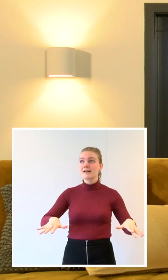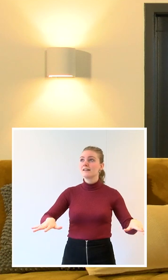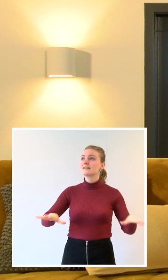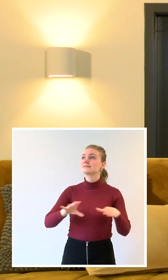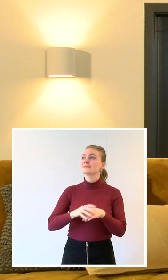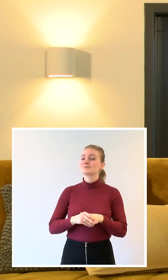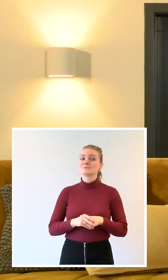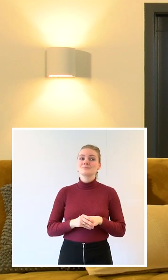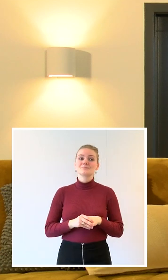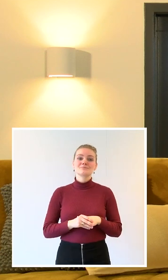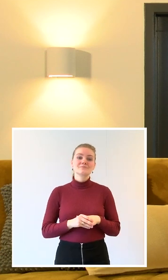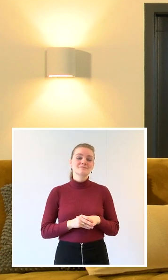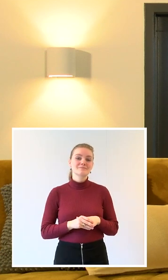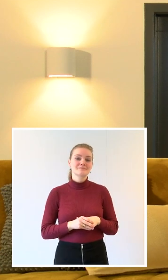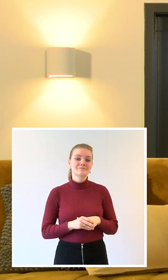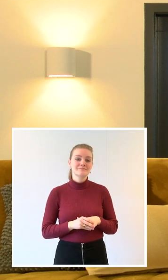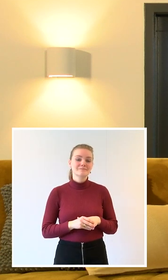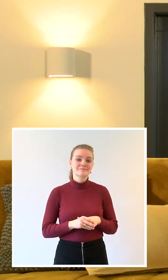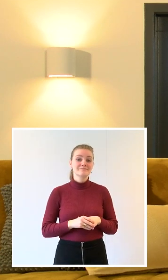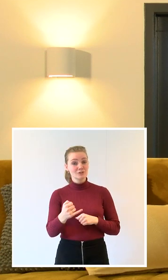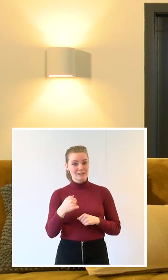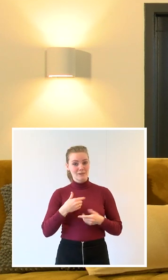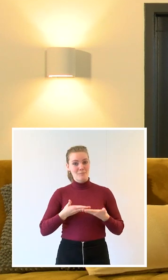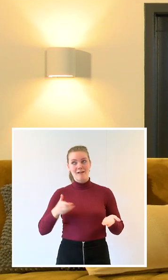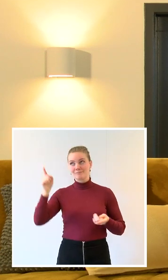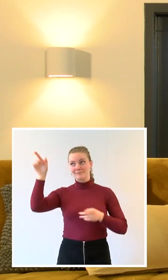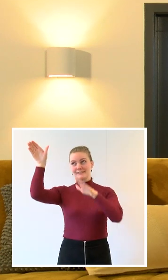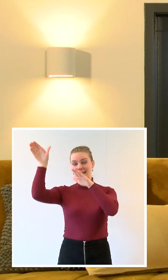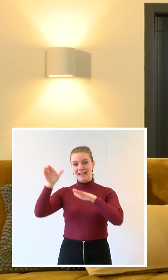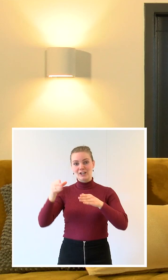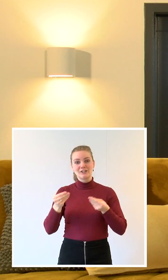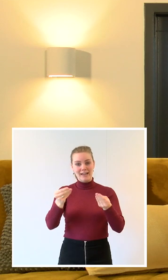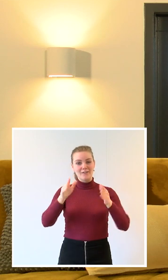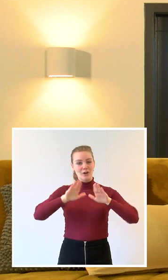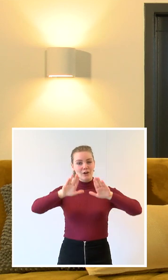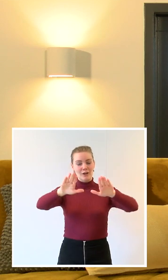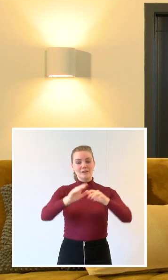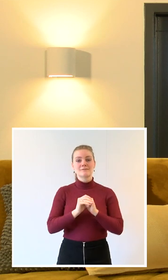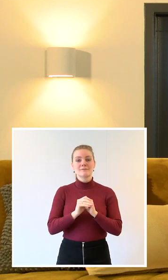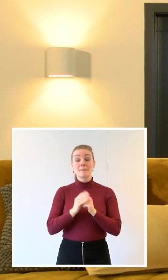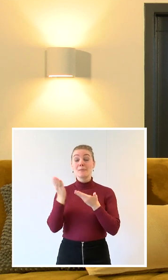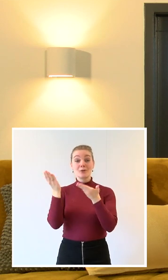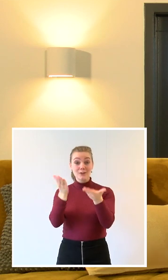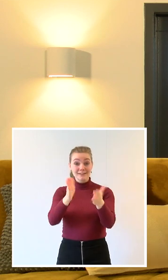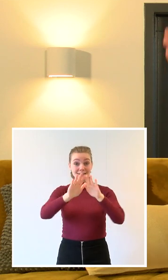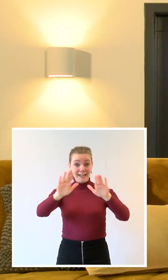Mag je tot slot de zegen van God geven. Ontvang die zegen om tot de zegen te kunnen zijn.